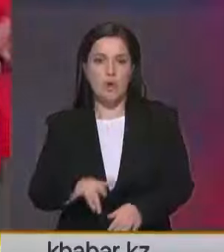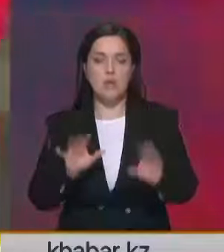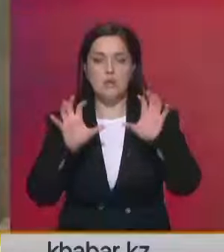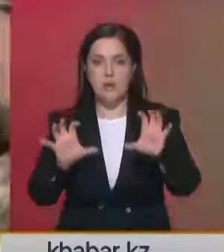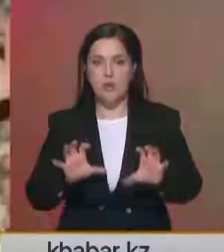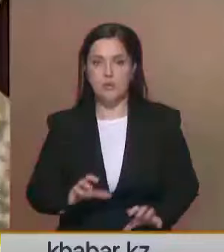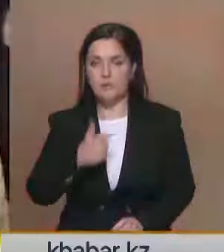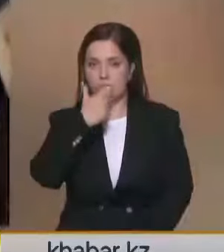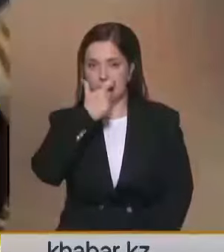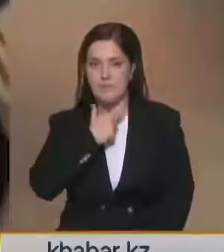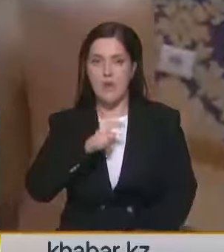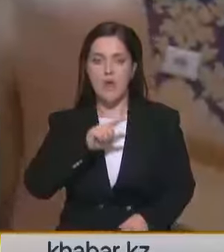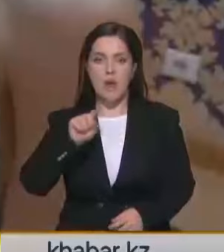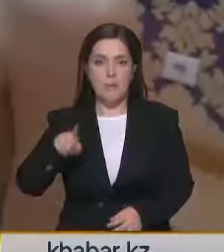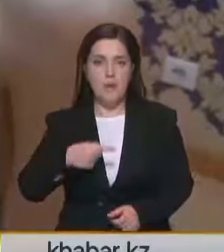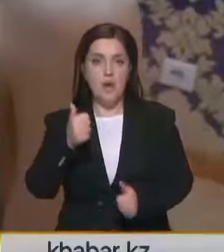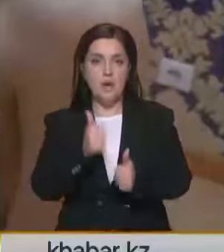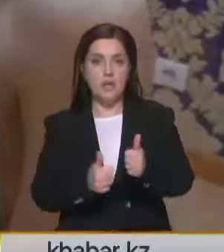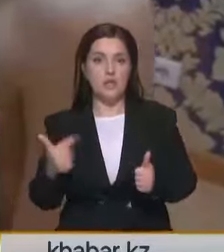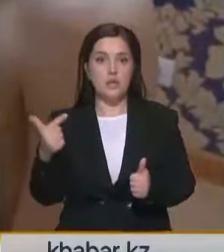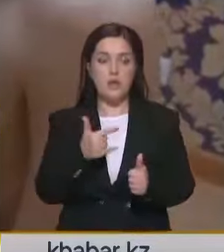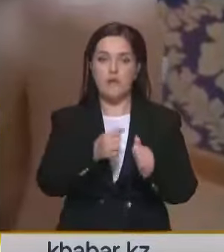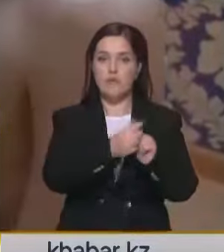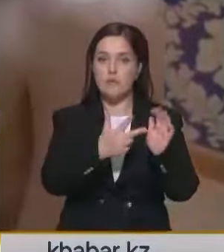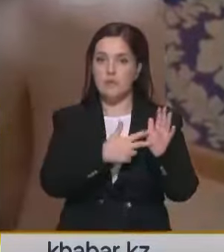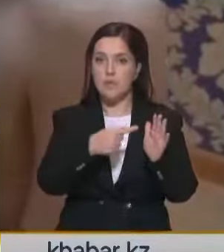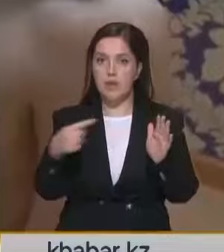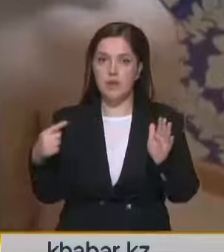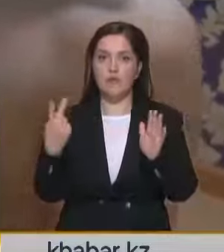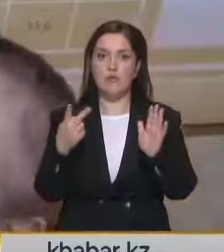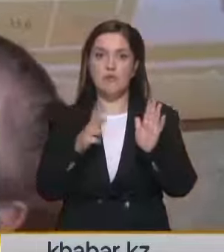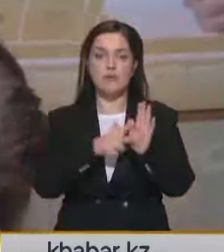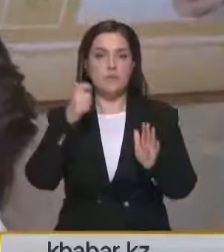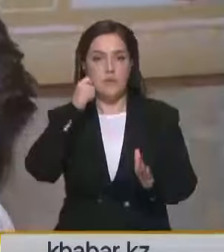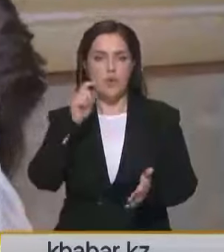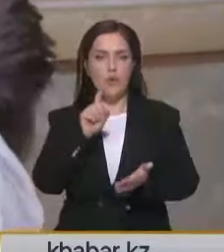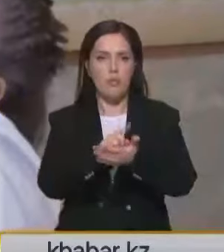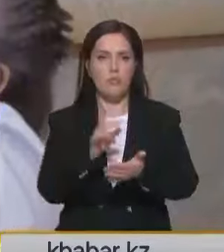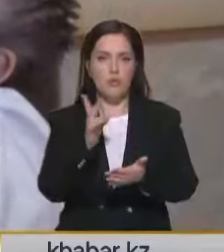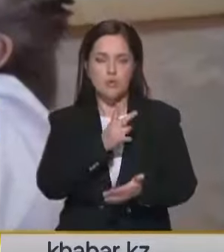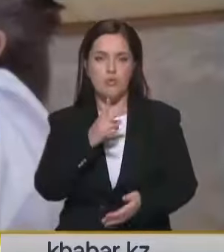рамках закона, который обязывает каждого гражданина Казахстана в возрасте от 18 до 28 лет